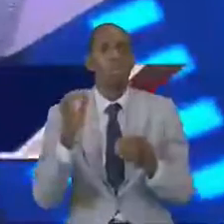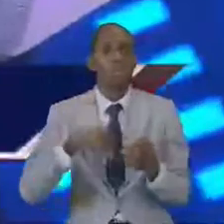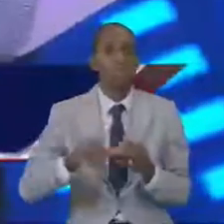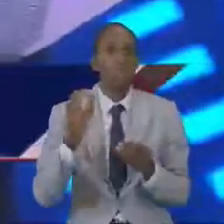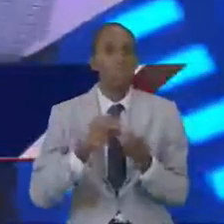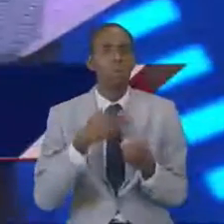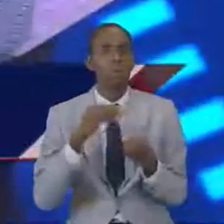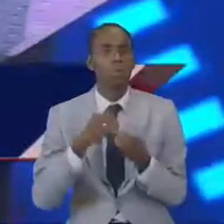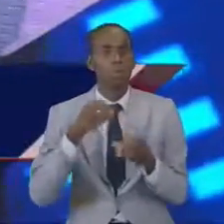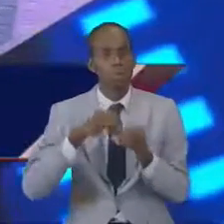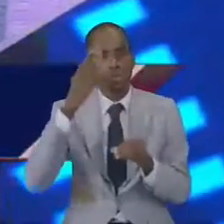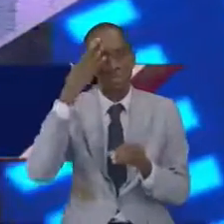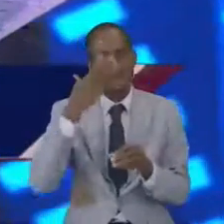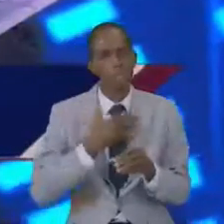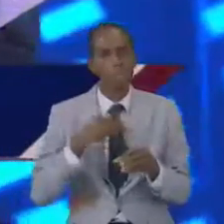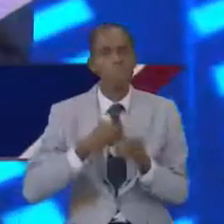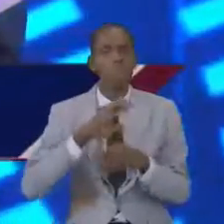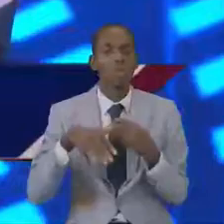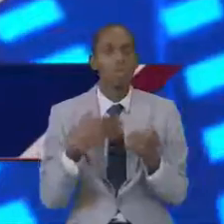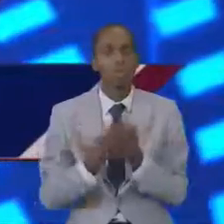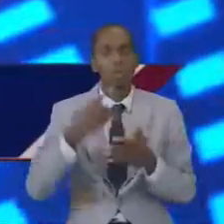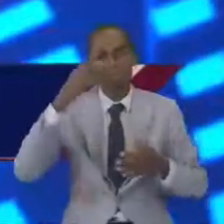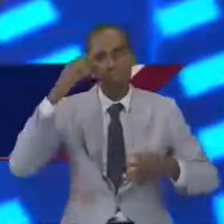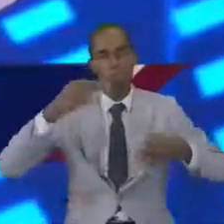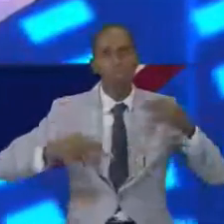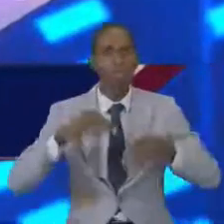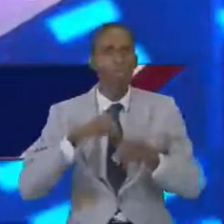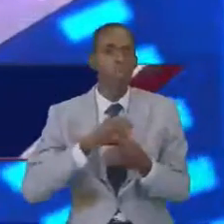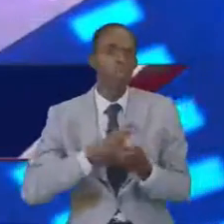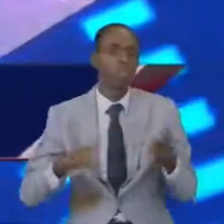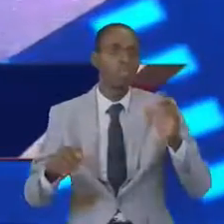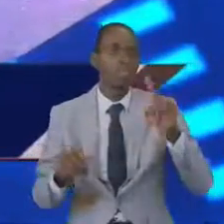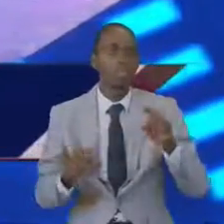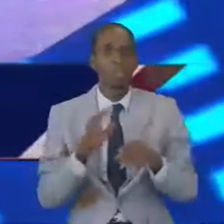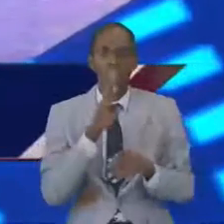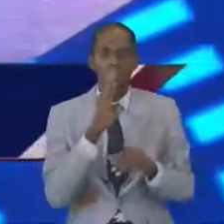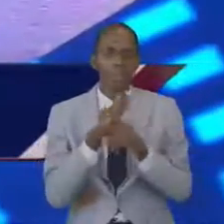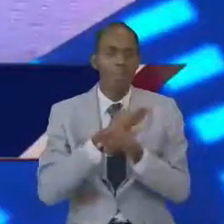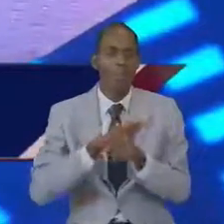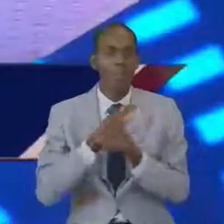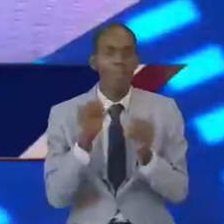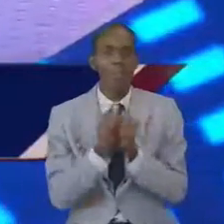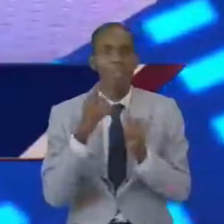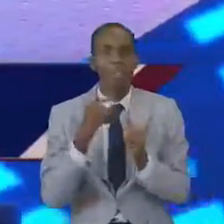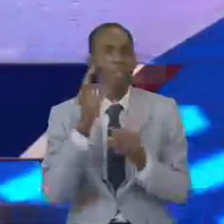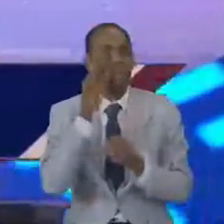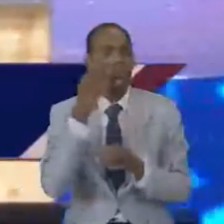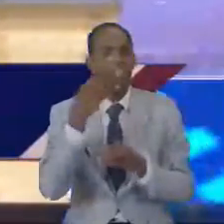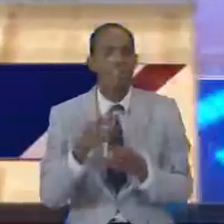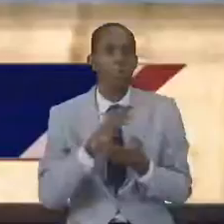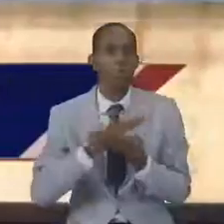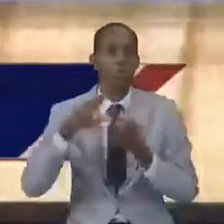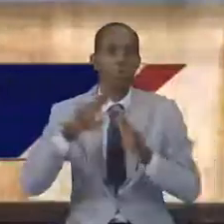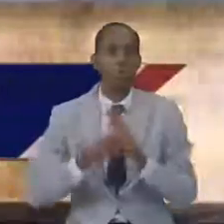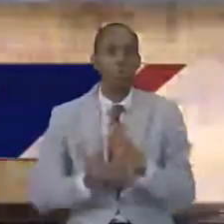en connaissance et en pleine intelligence pour le discernement des choses les meilleures avec que vous soyez plus